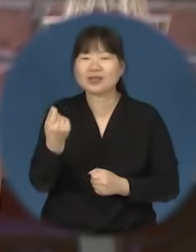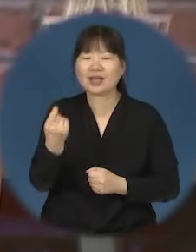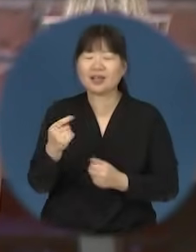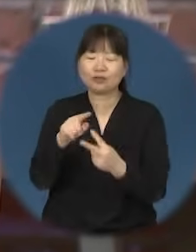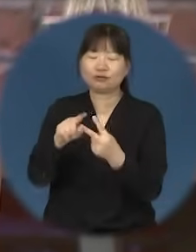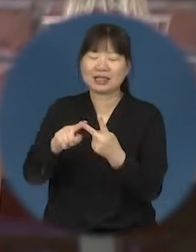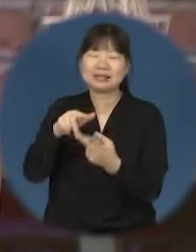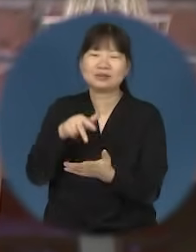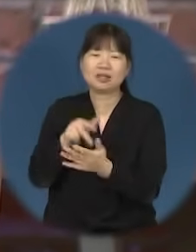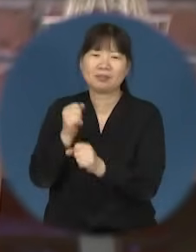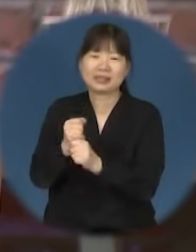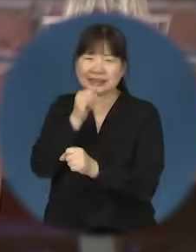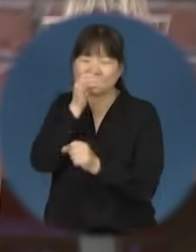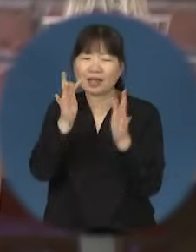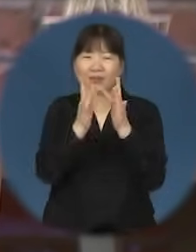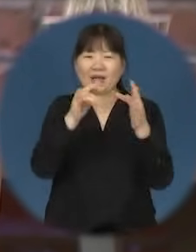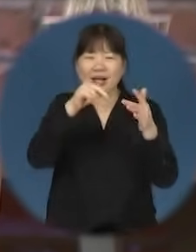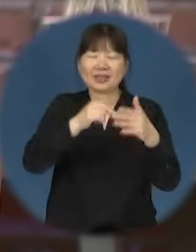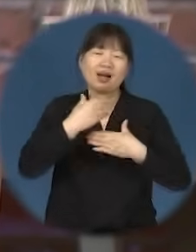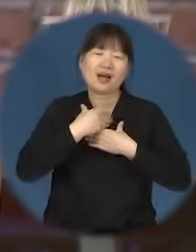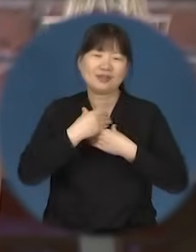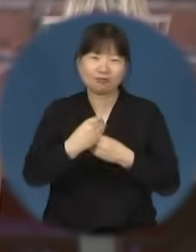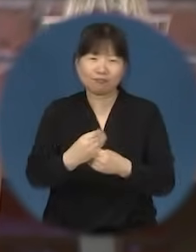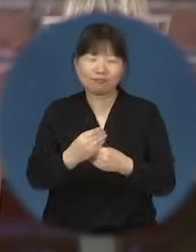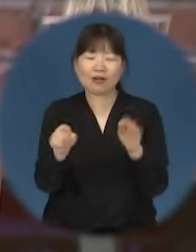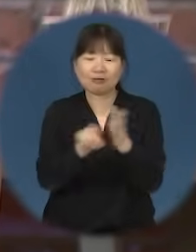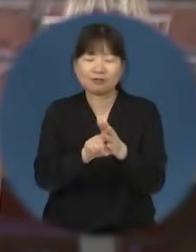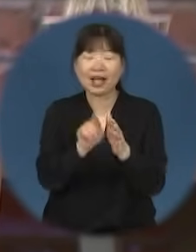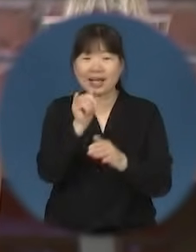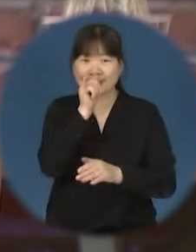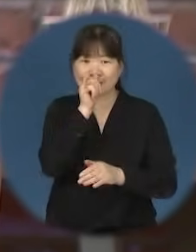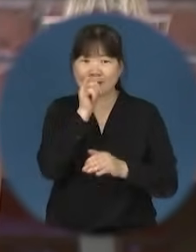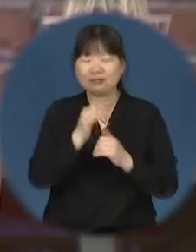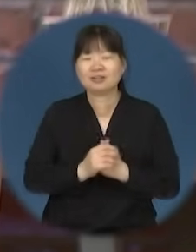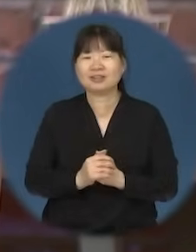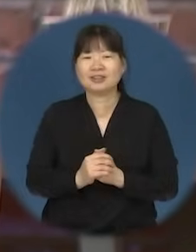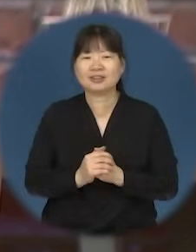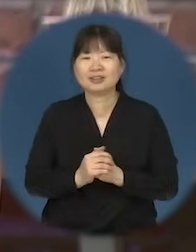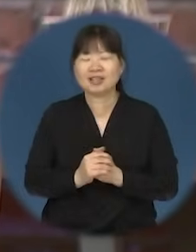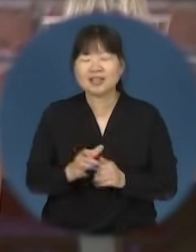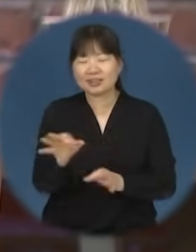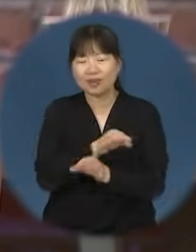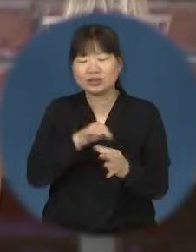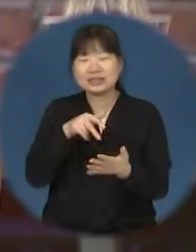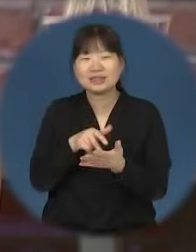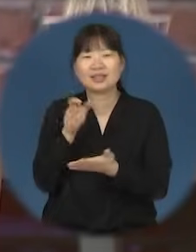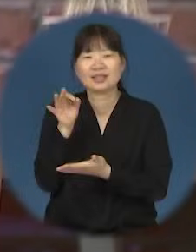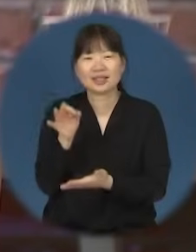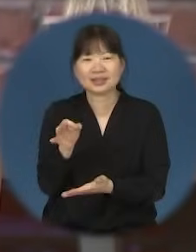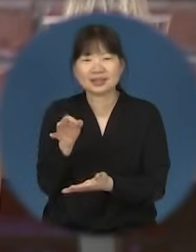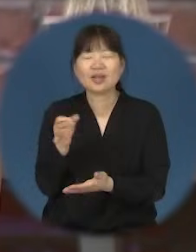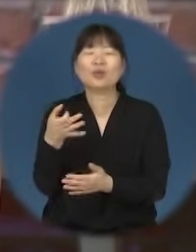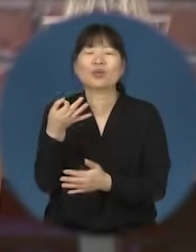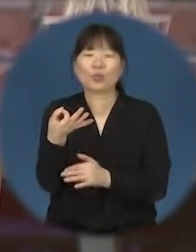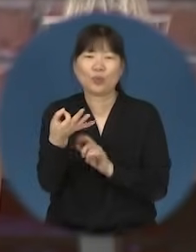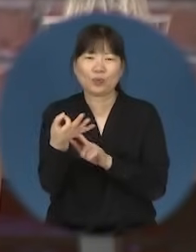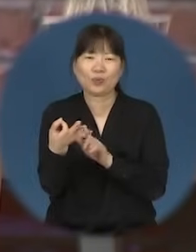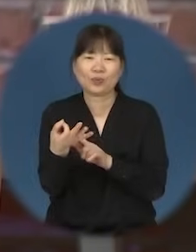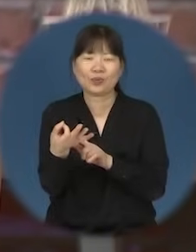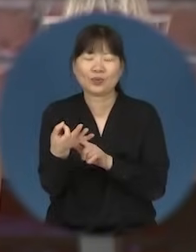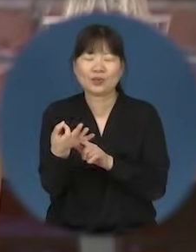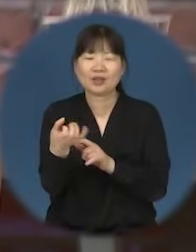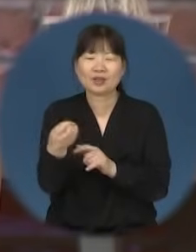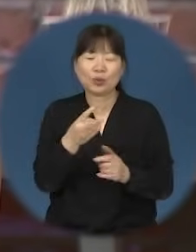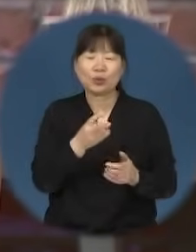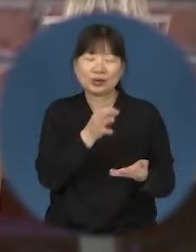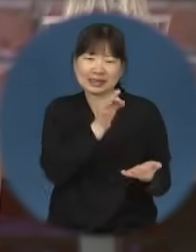관점이 있는데요. 인터넷상에서 안전하게 신뢰할 수 있는 경제적 가치, 즉 돈이겠죠. 예.